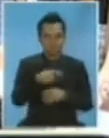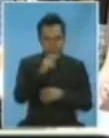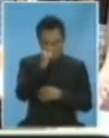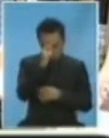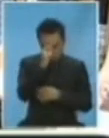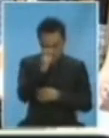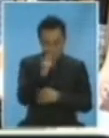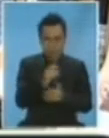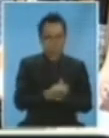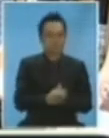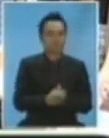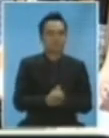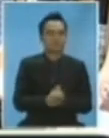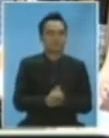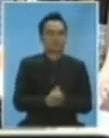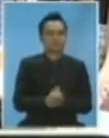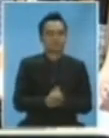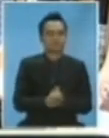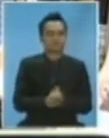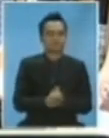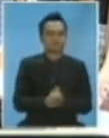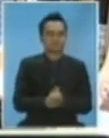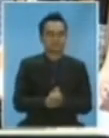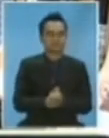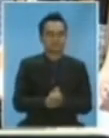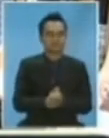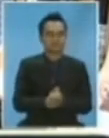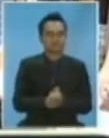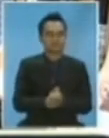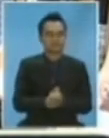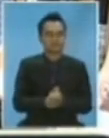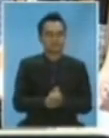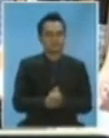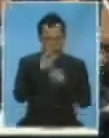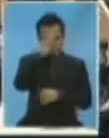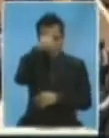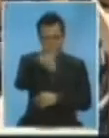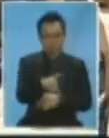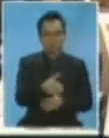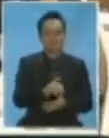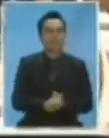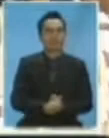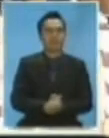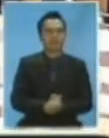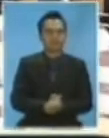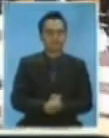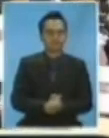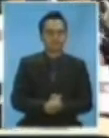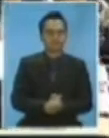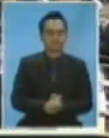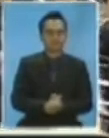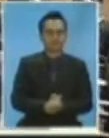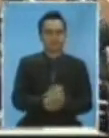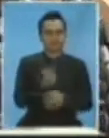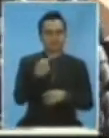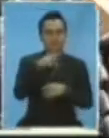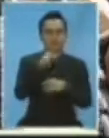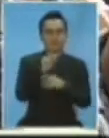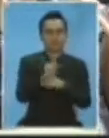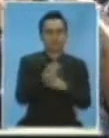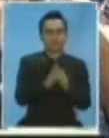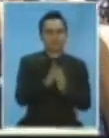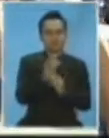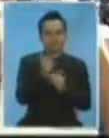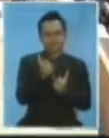ค่ะขณะที่สำนวนถอดถอนของคุณสมศักดิ์เกียรติสุรนนท์นะคะก็มีเพียงแค่ฝ่ายปปช.ที่แถลงปิด